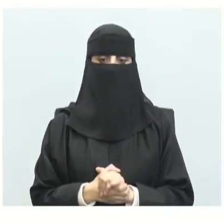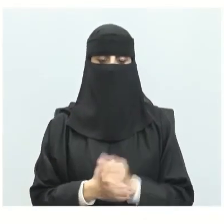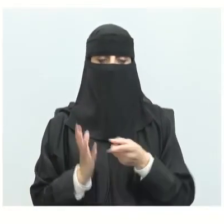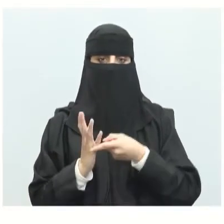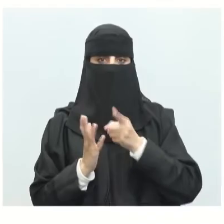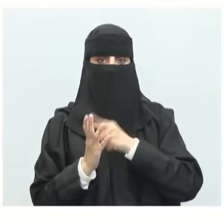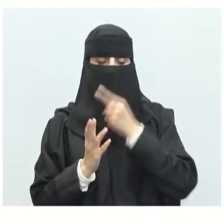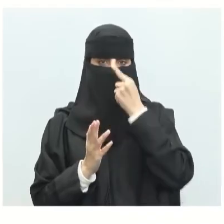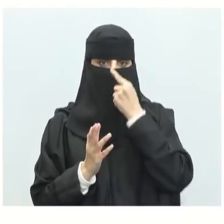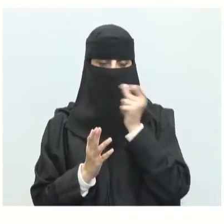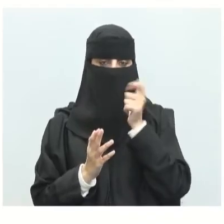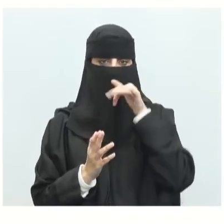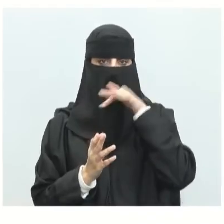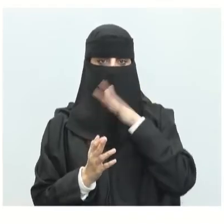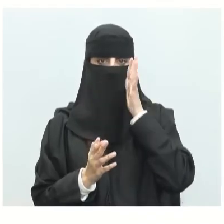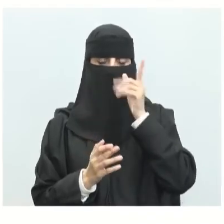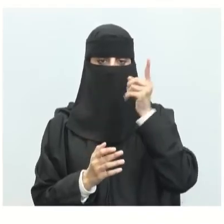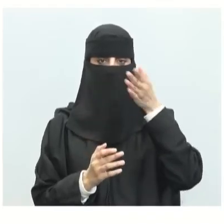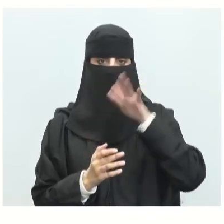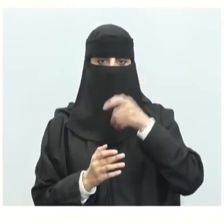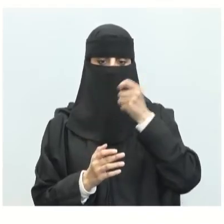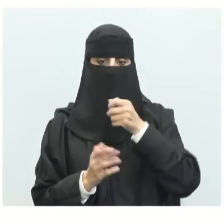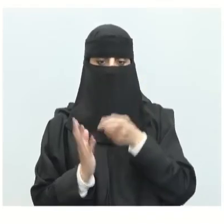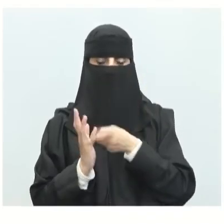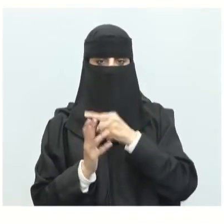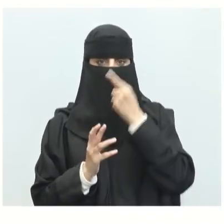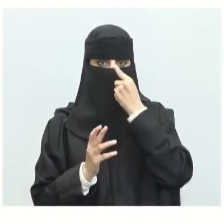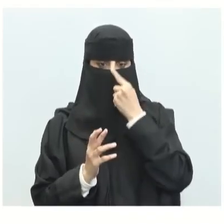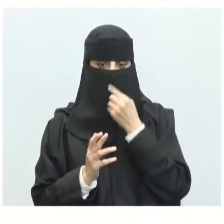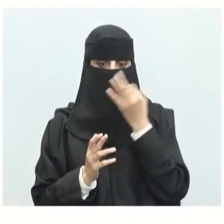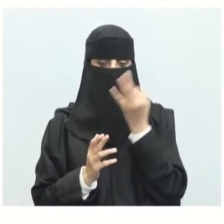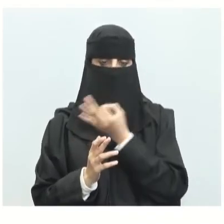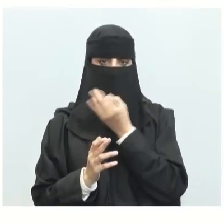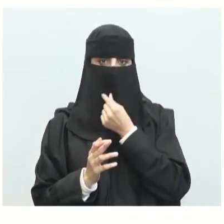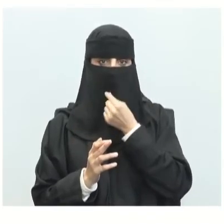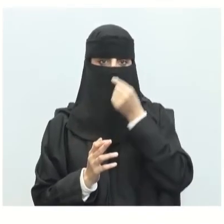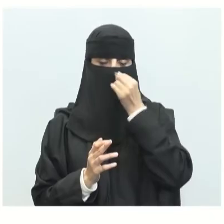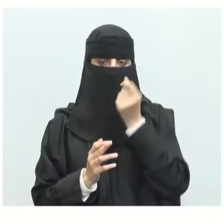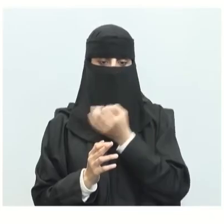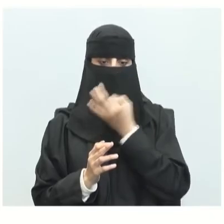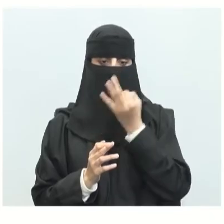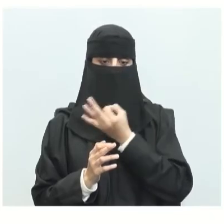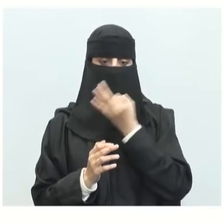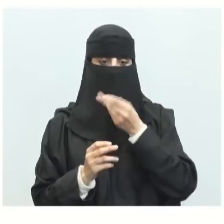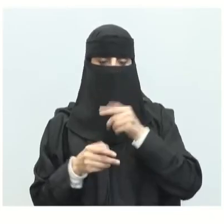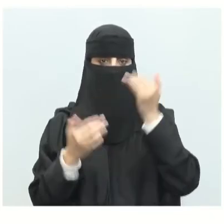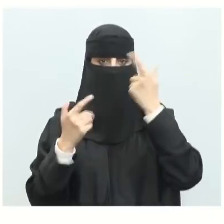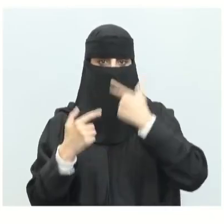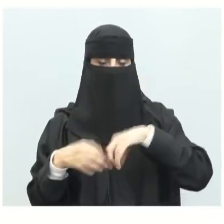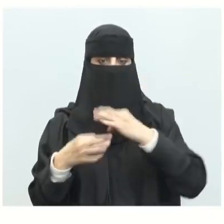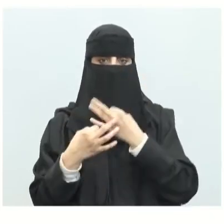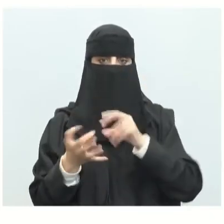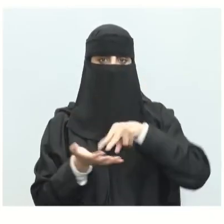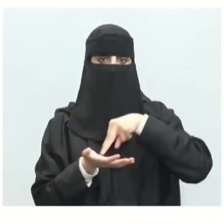نفذ محمد صلى الله عليه وسلم ما طلبه الملك واعاد قراءه